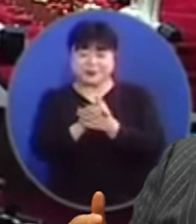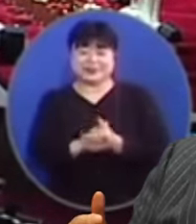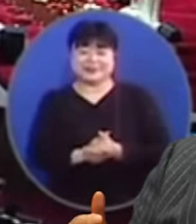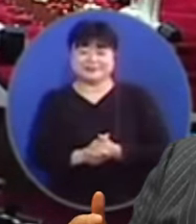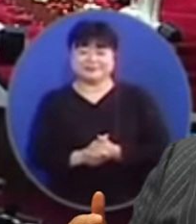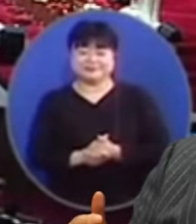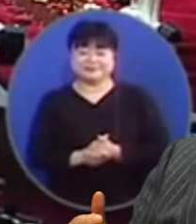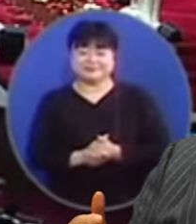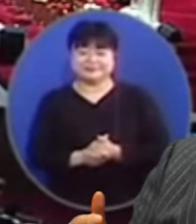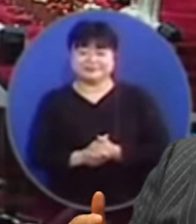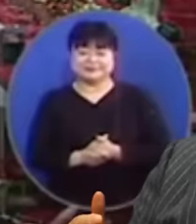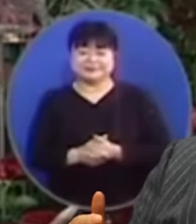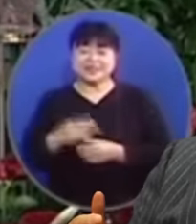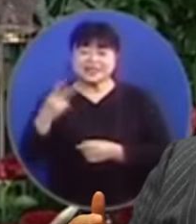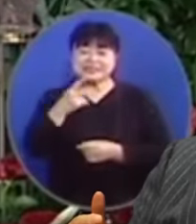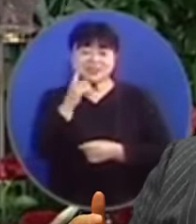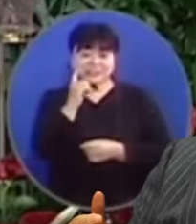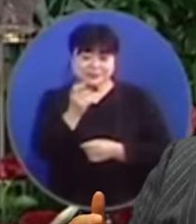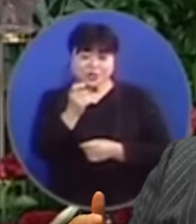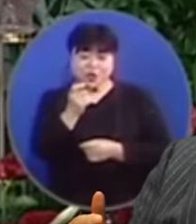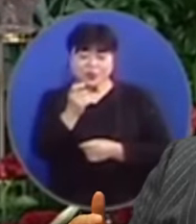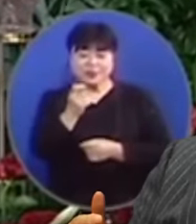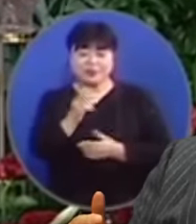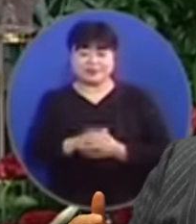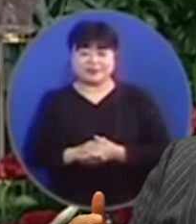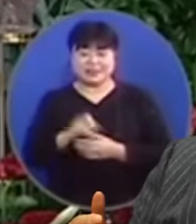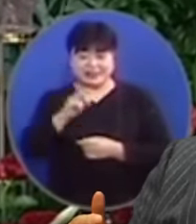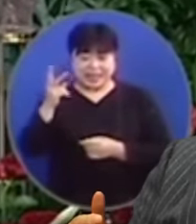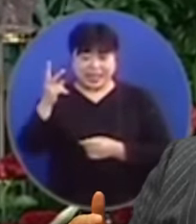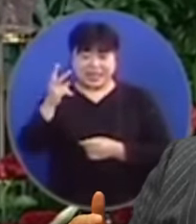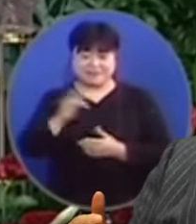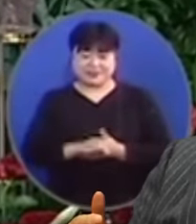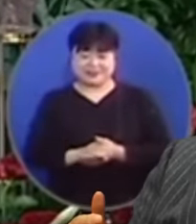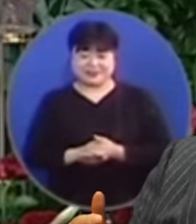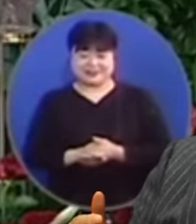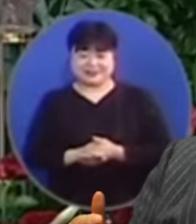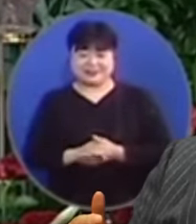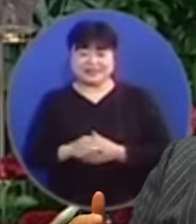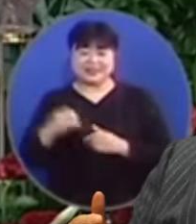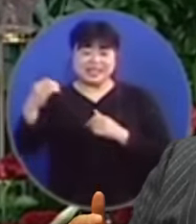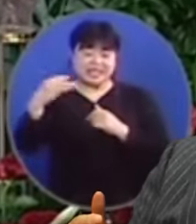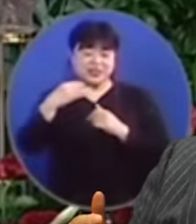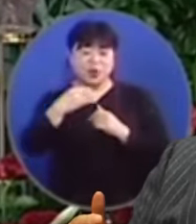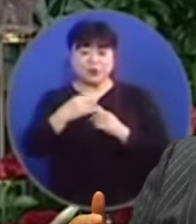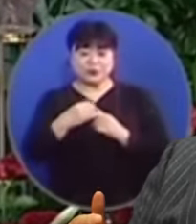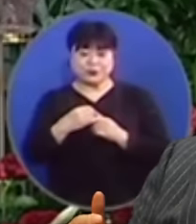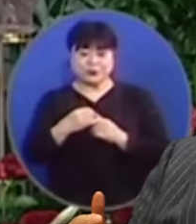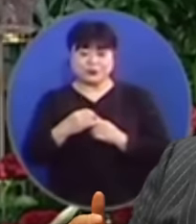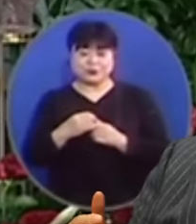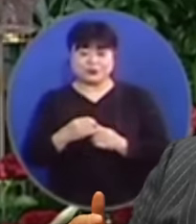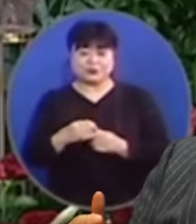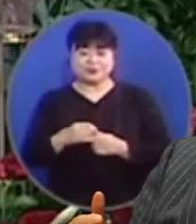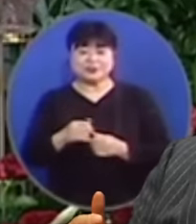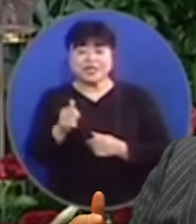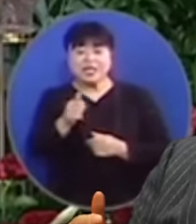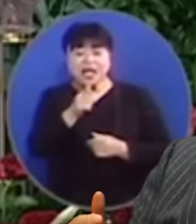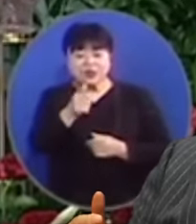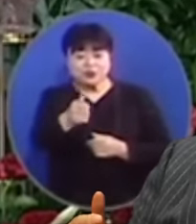것입니다. 2010년에 저는 텔레비 인터뷰를 했는데 그때 아나운서가 저에게 이렇게